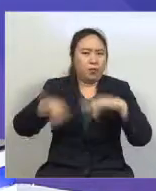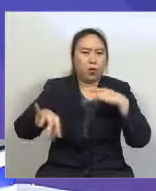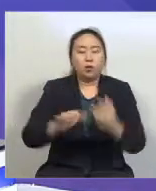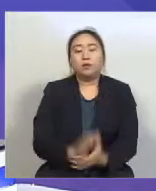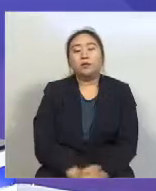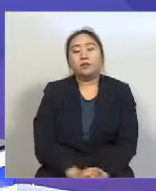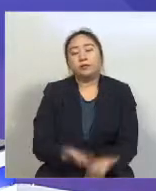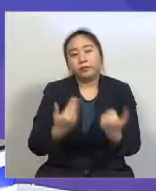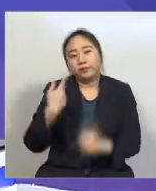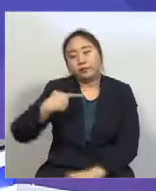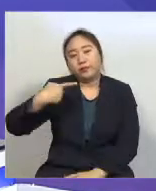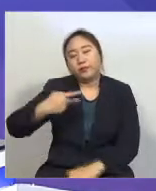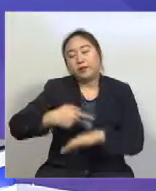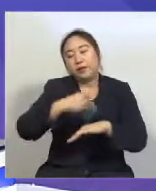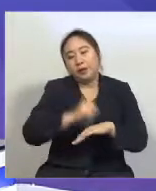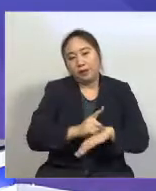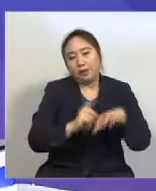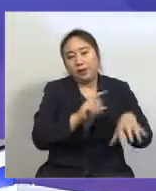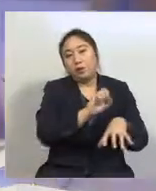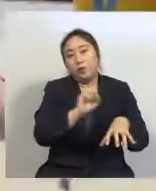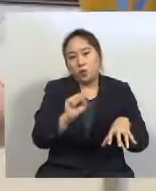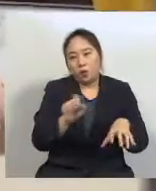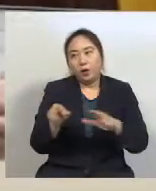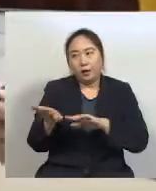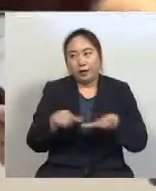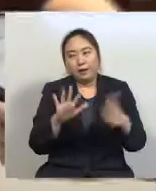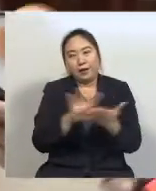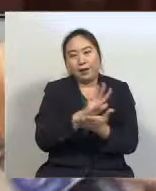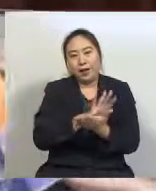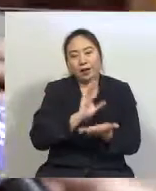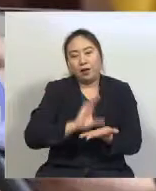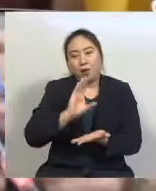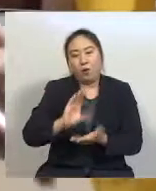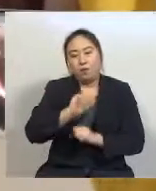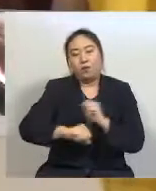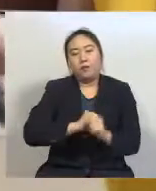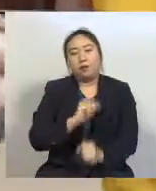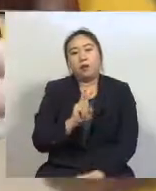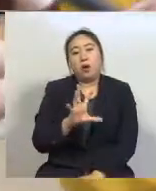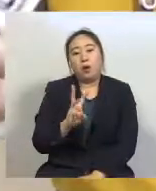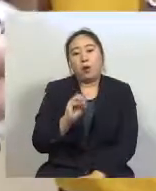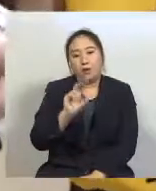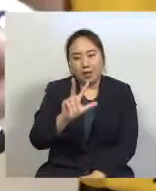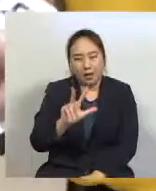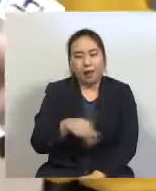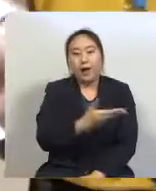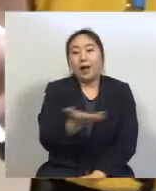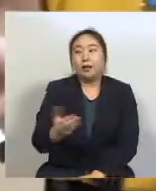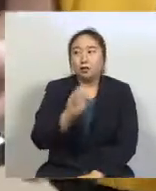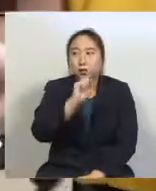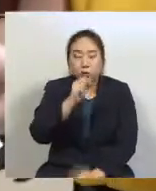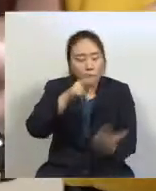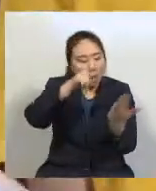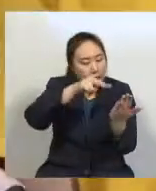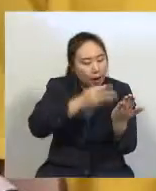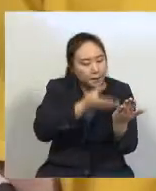ขณะที่ประธานสภาผู้แทนราษฎรนะคะเตรียมส่งเอกสารงบประมาณปี63ให้ส.ส.ได้ศึกษารายละเอียดค่ะโด